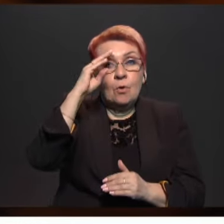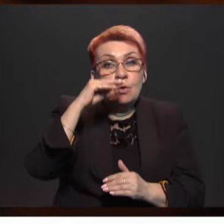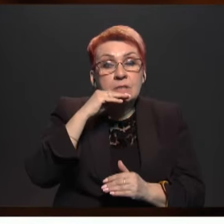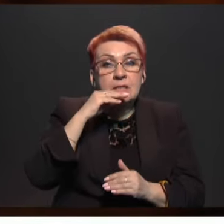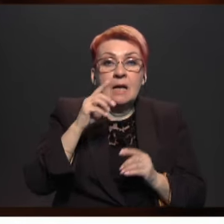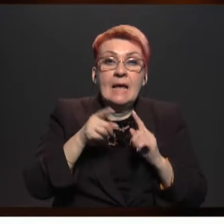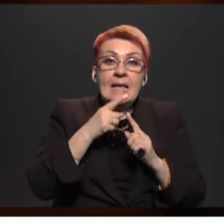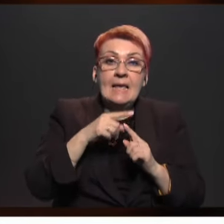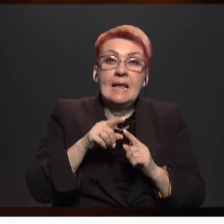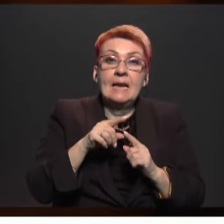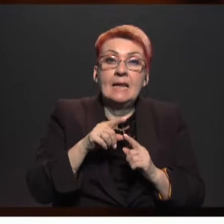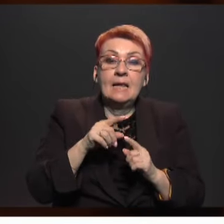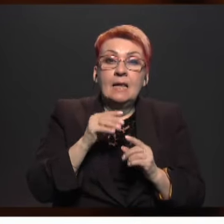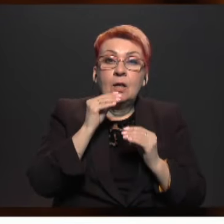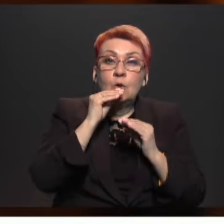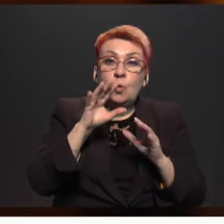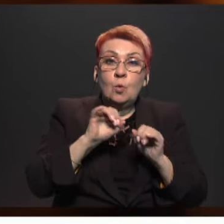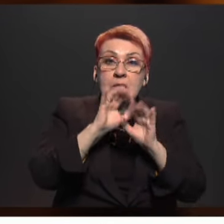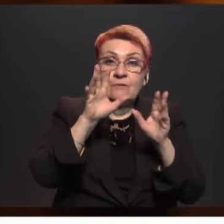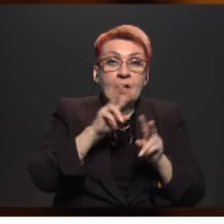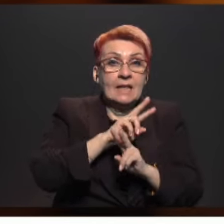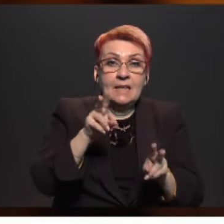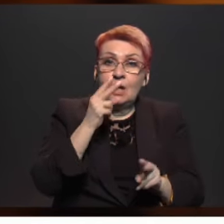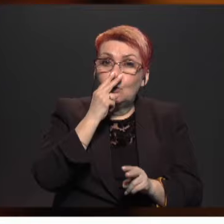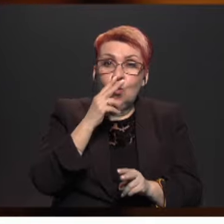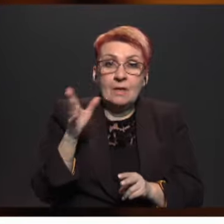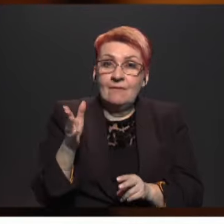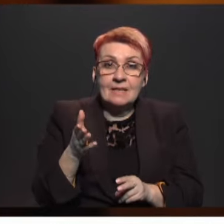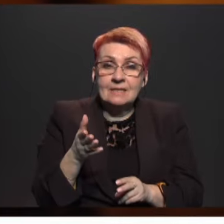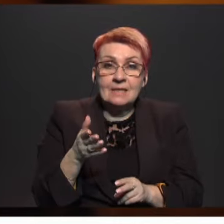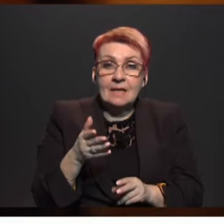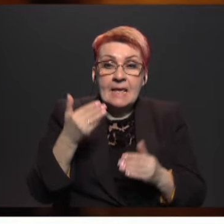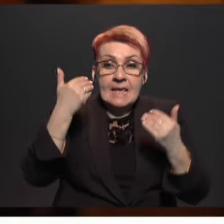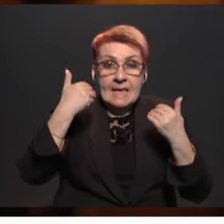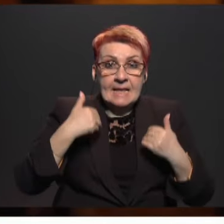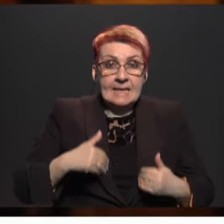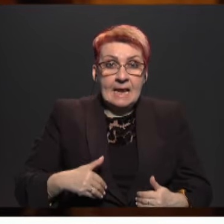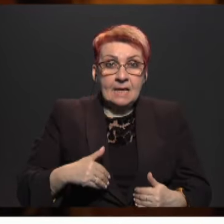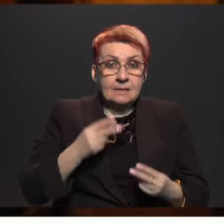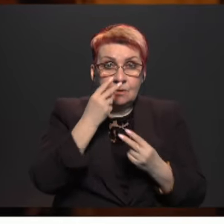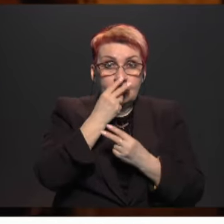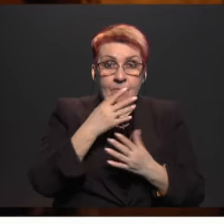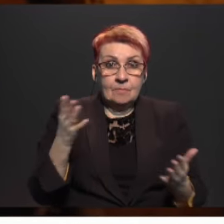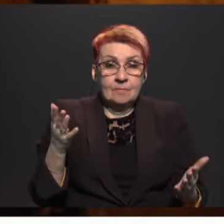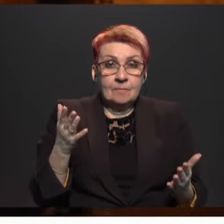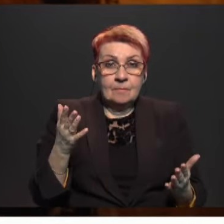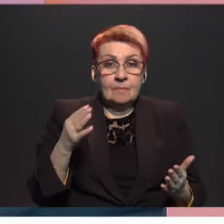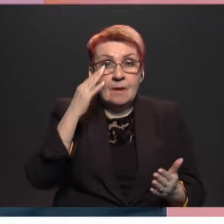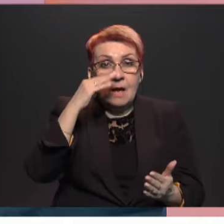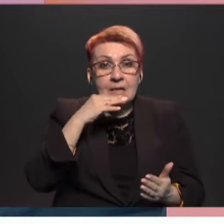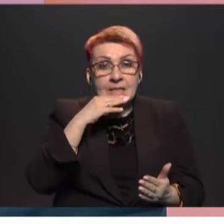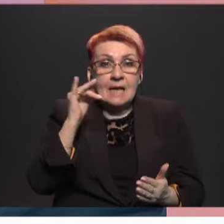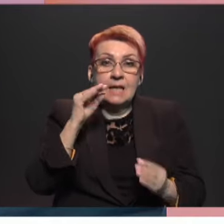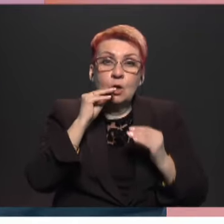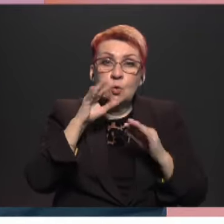Духа Святаго, потому что его никто не видел и телесным очам не представало божество Отца и Духа Святаго.